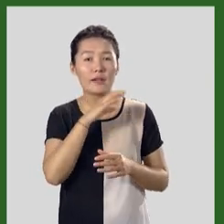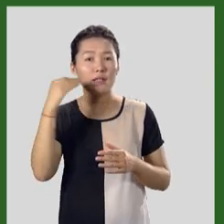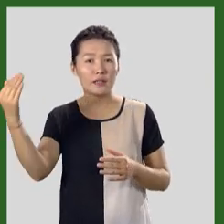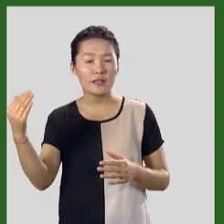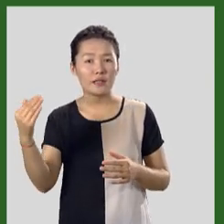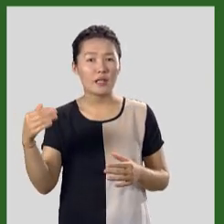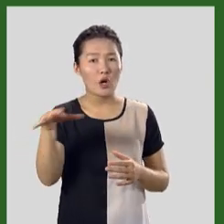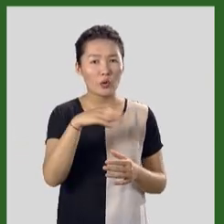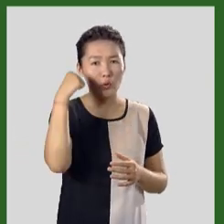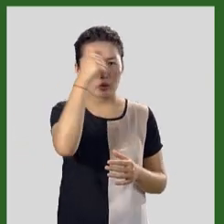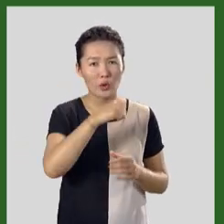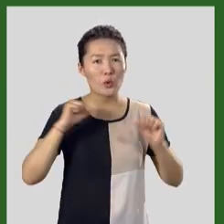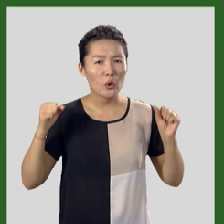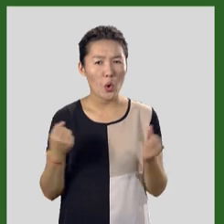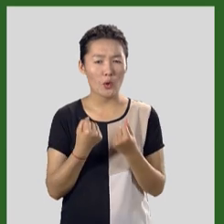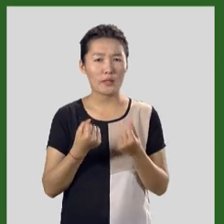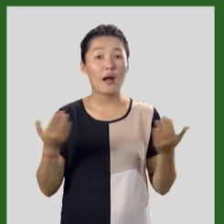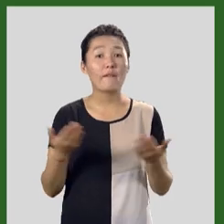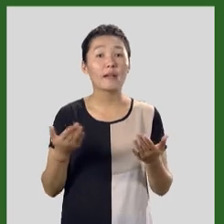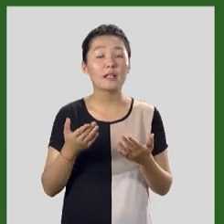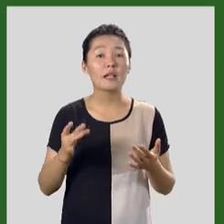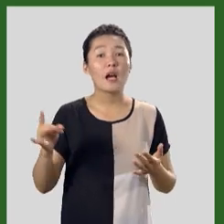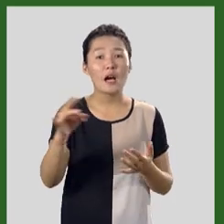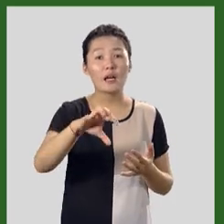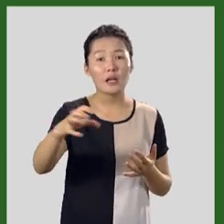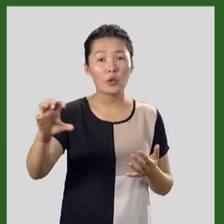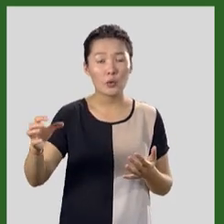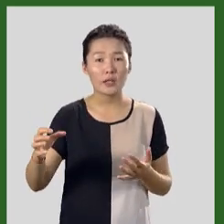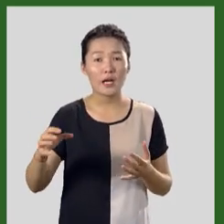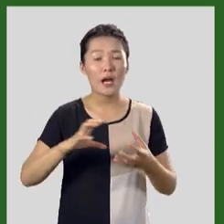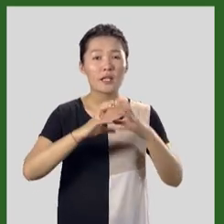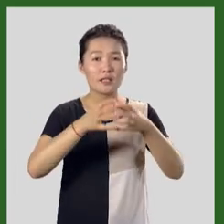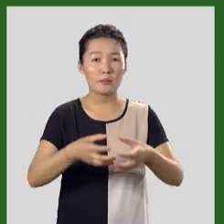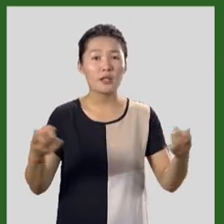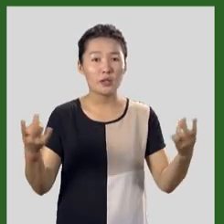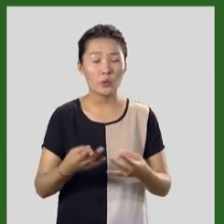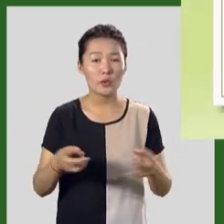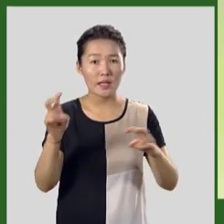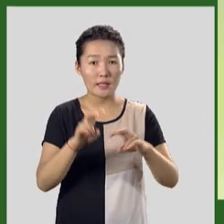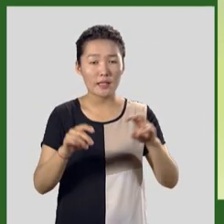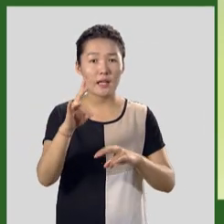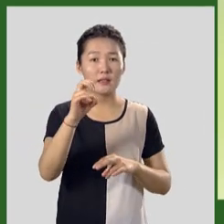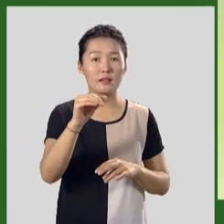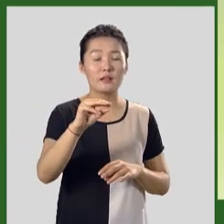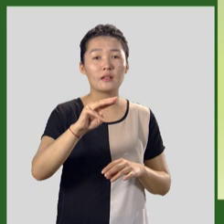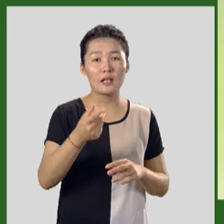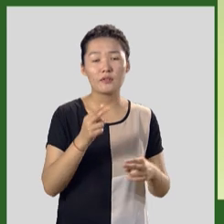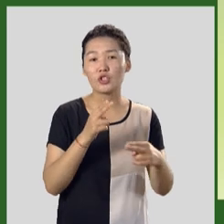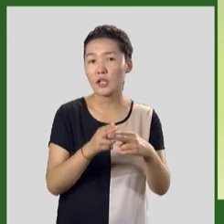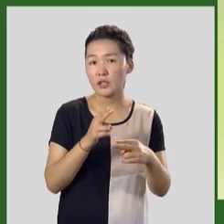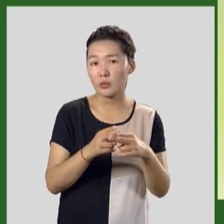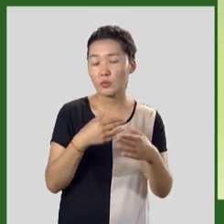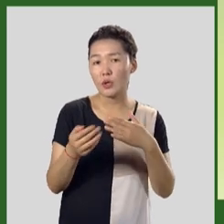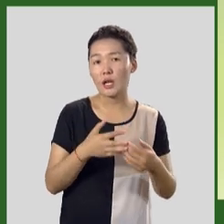царствует холод? В каких районах Земли нужно искать нефть, железную руду